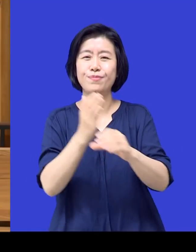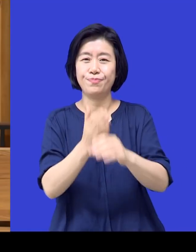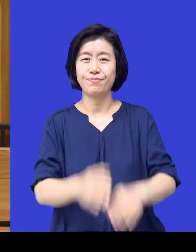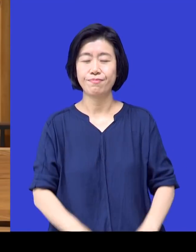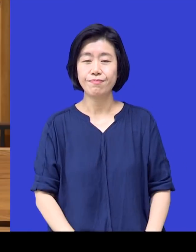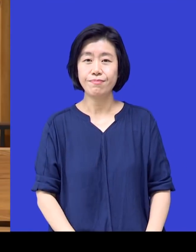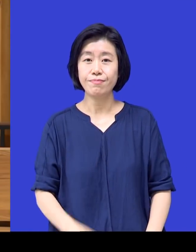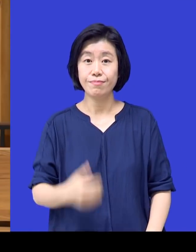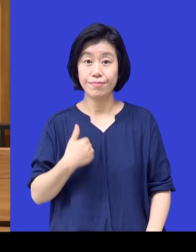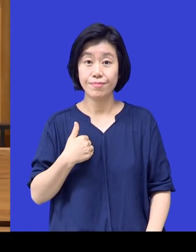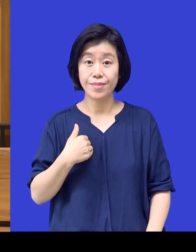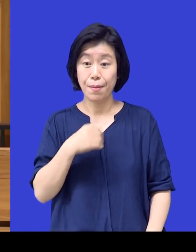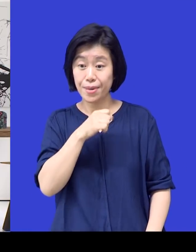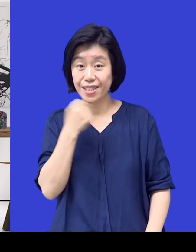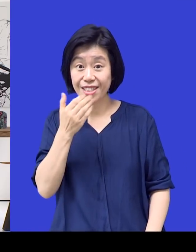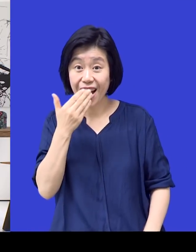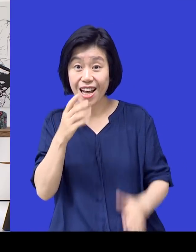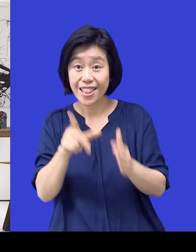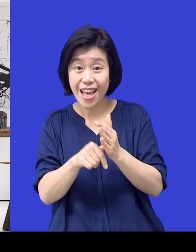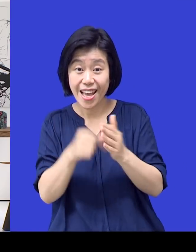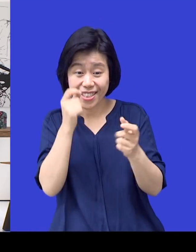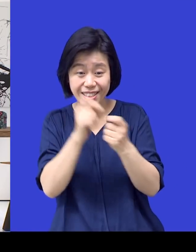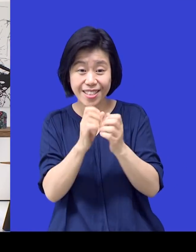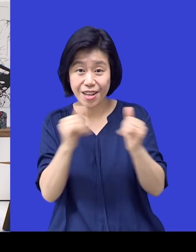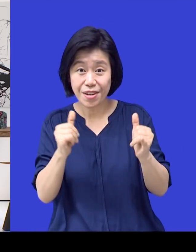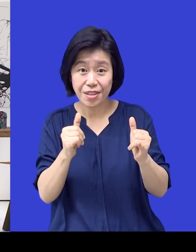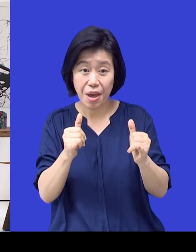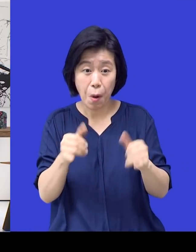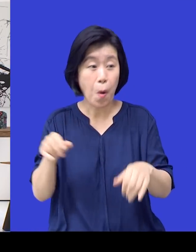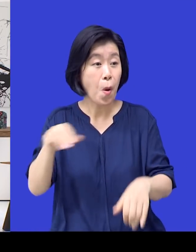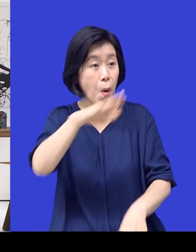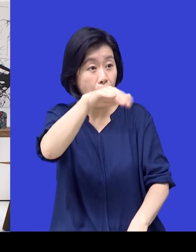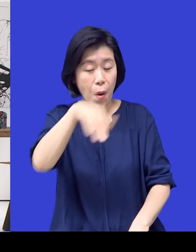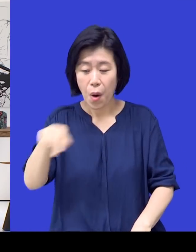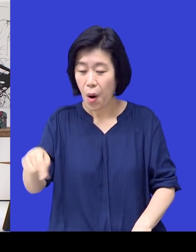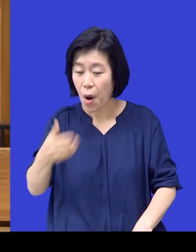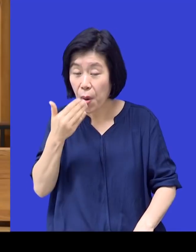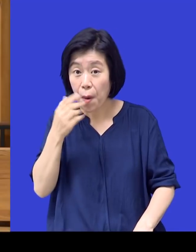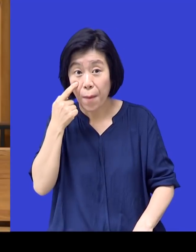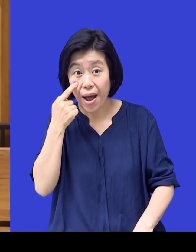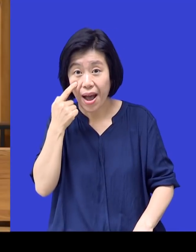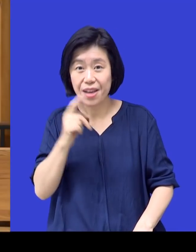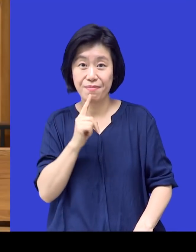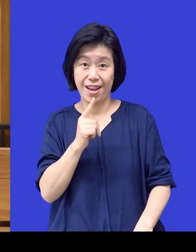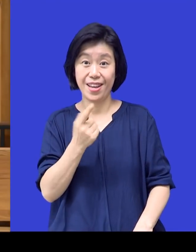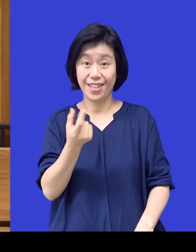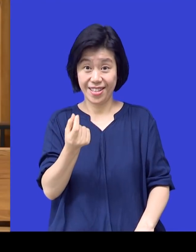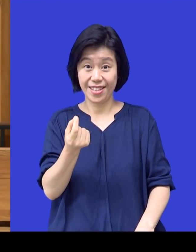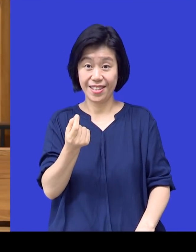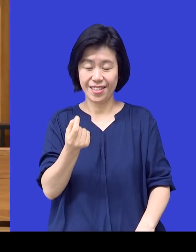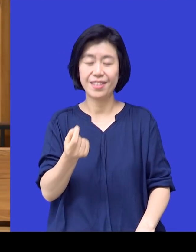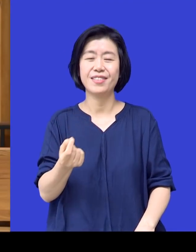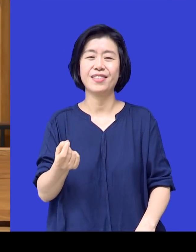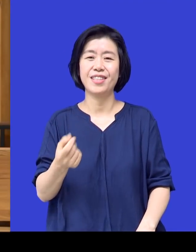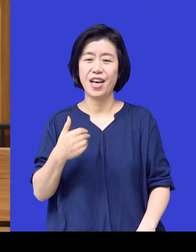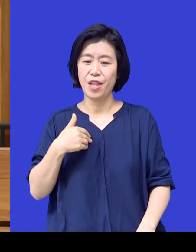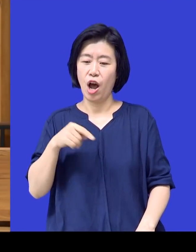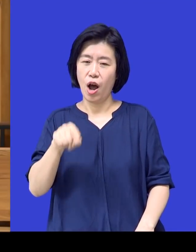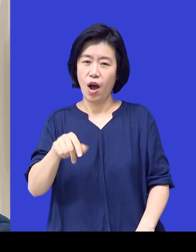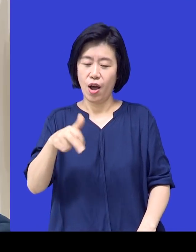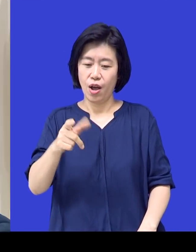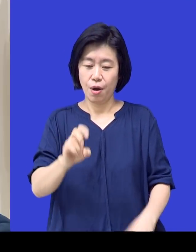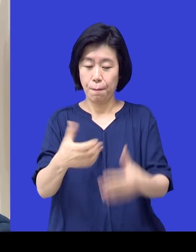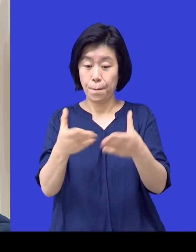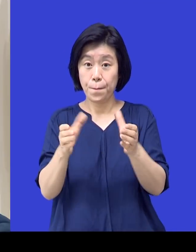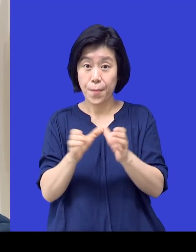걸 먹게 되면 자꾸 주변 사람들한테 너도 해봐 되게 맛있어 뭐 하듯이 되게 재밌어 하듯이 그런 기쁨을 많은 후원자들이 또 누릴 수